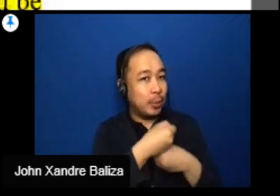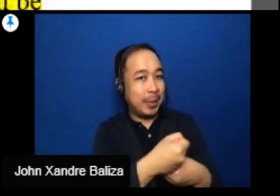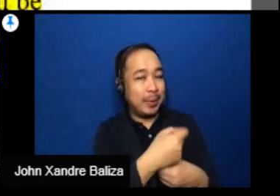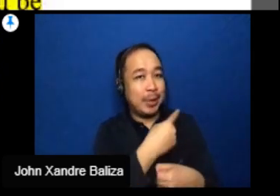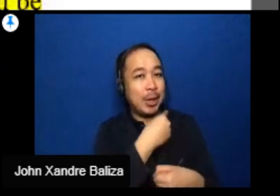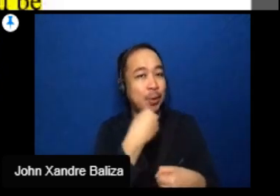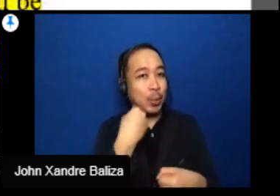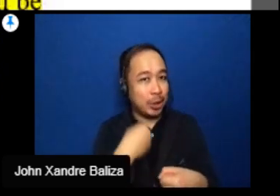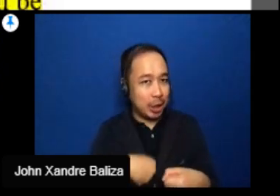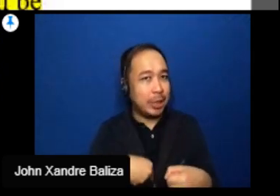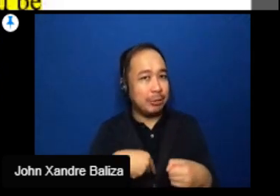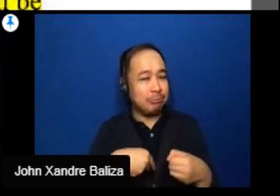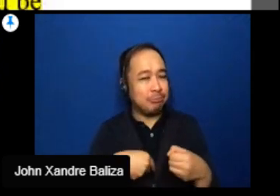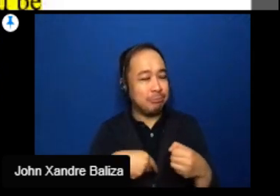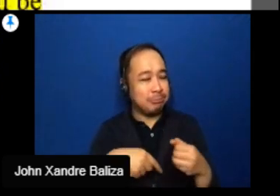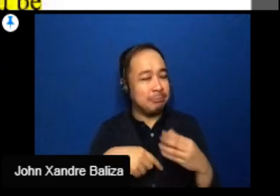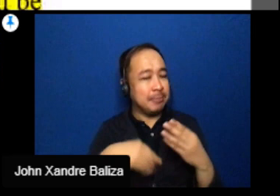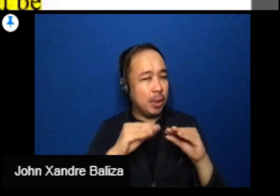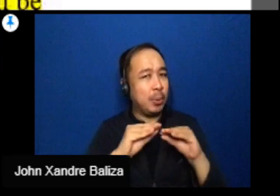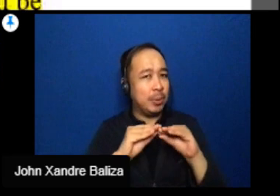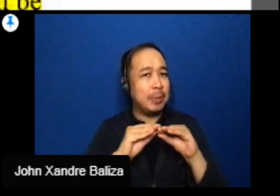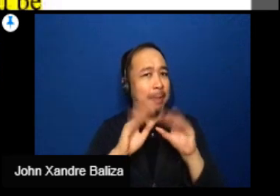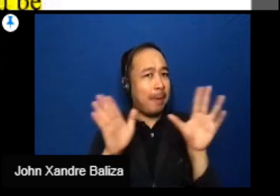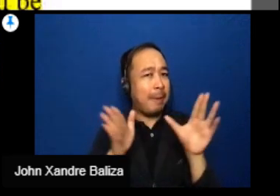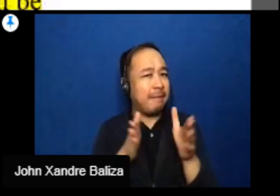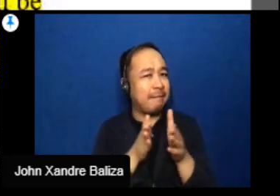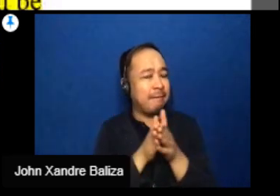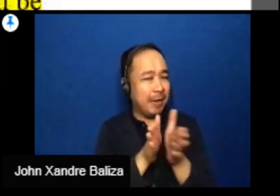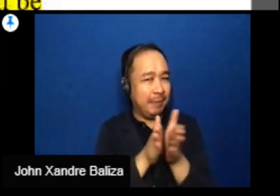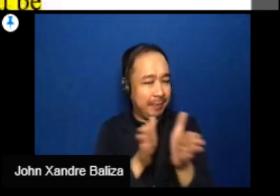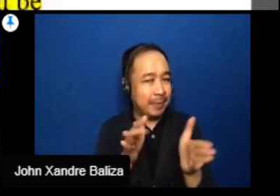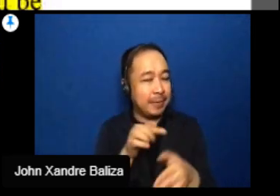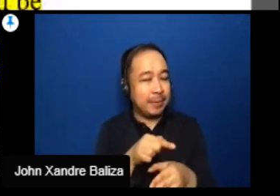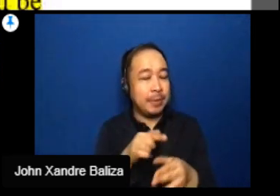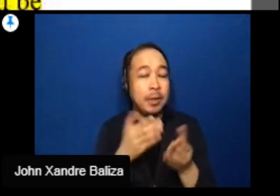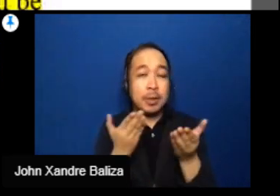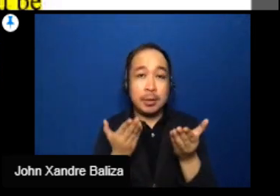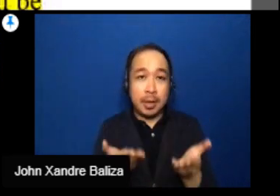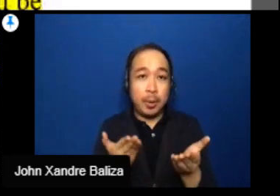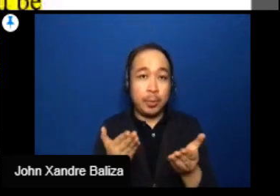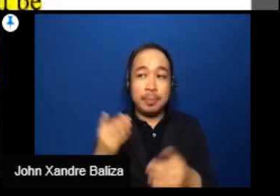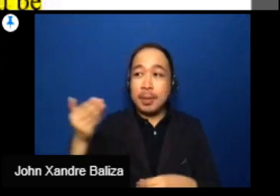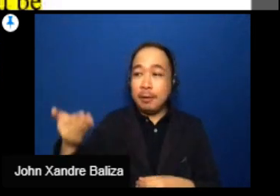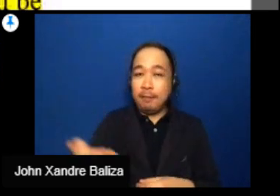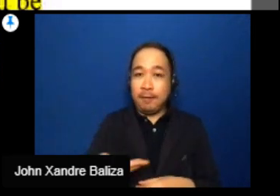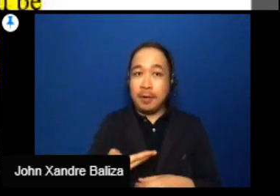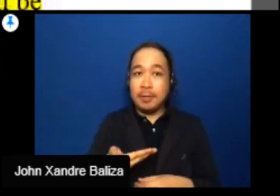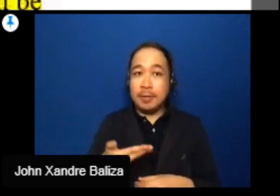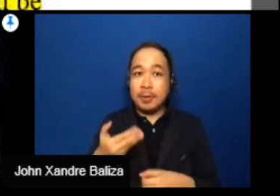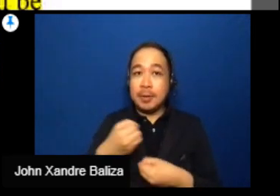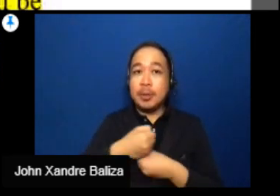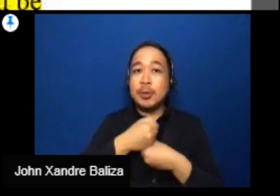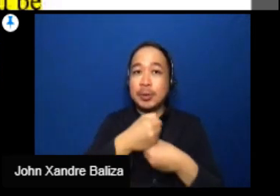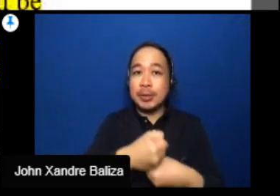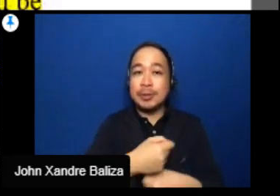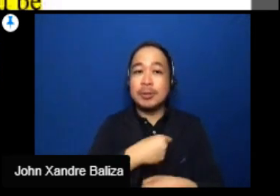adding clarity to this matter, and may I now invite the distinguished delegation of